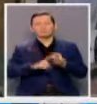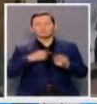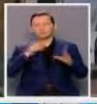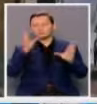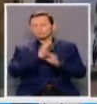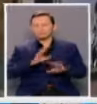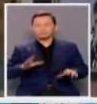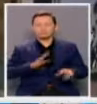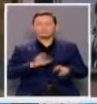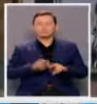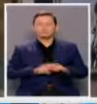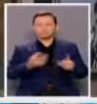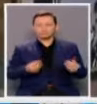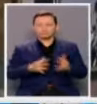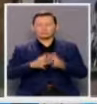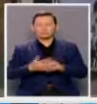едім. Осы бүгін ауданымызда